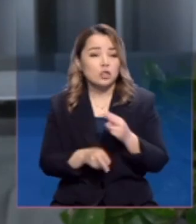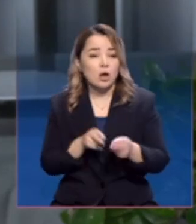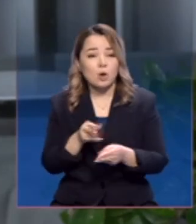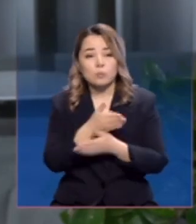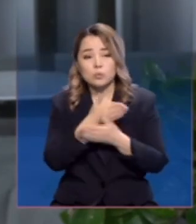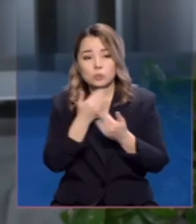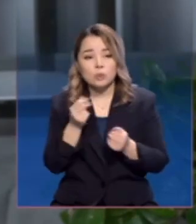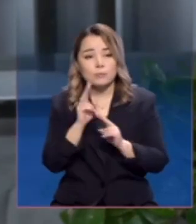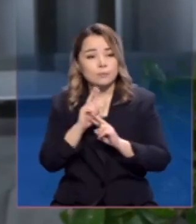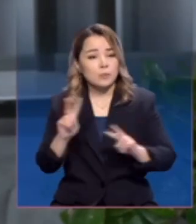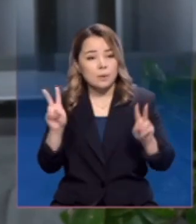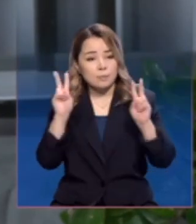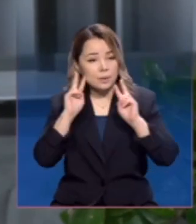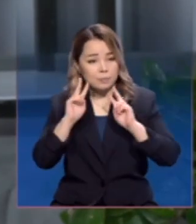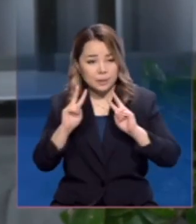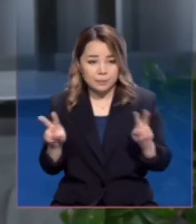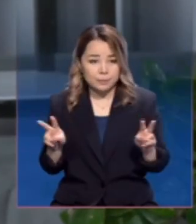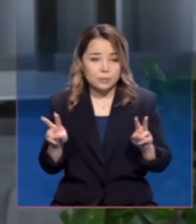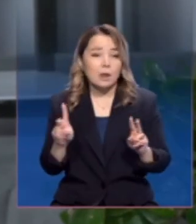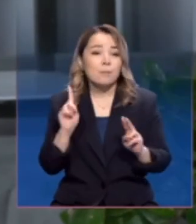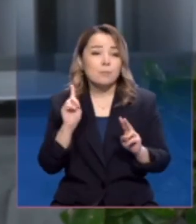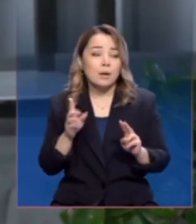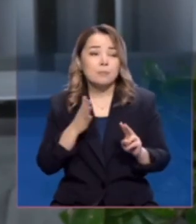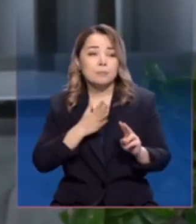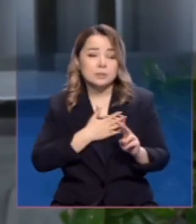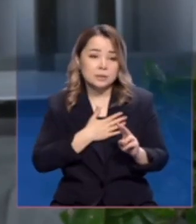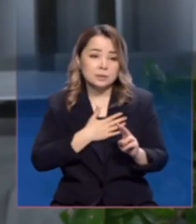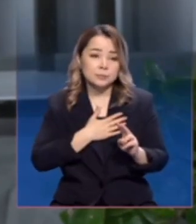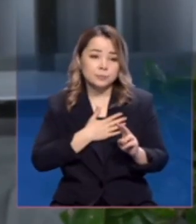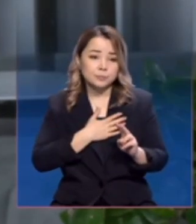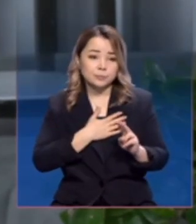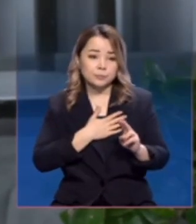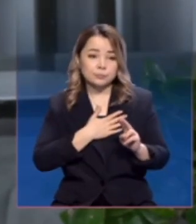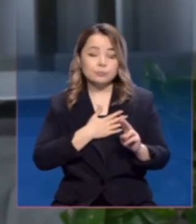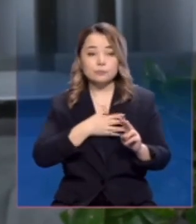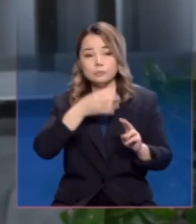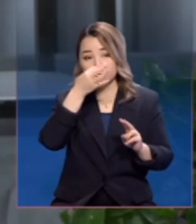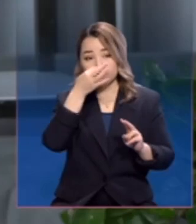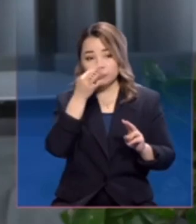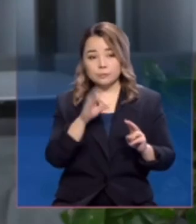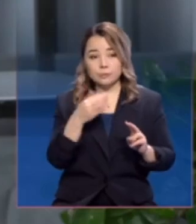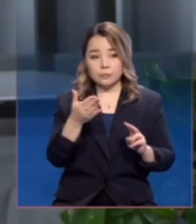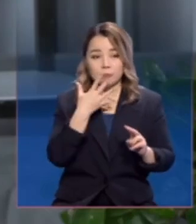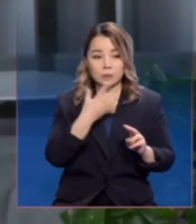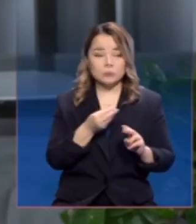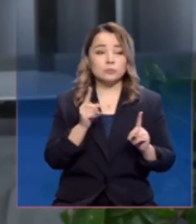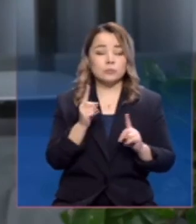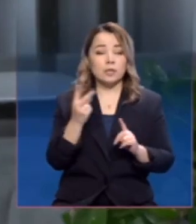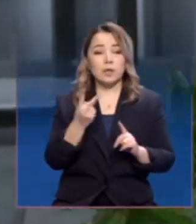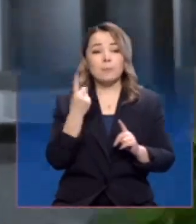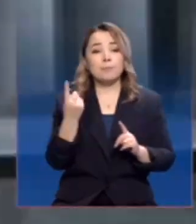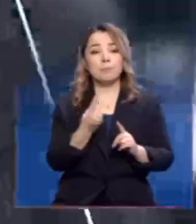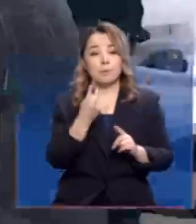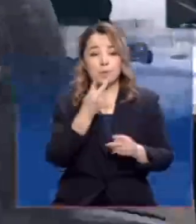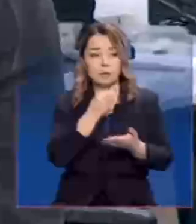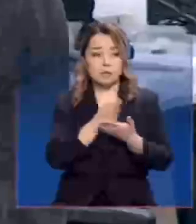оны ешкім білмейді. Бірақ біздің тәжірибемізде екінің бірі десек